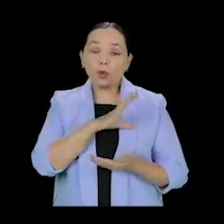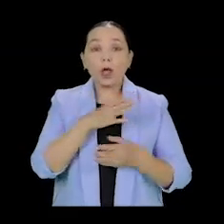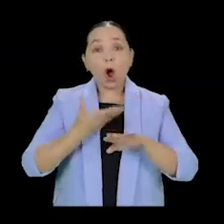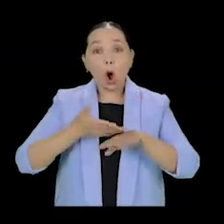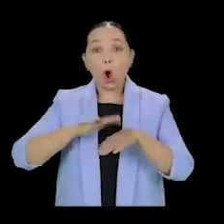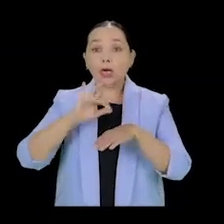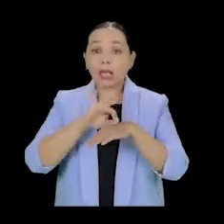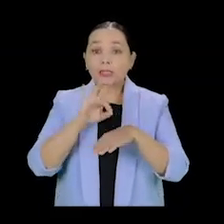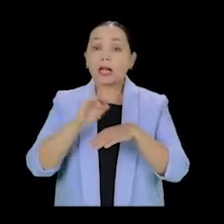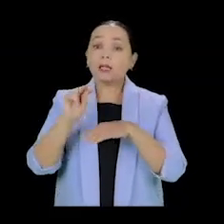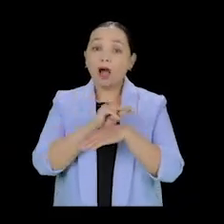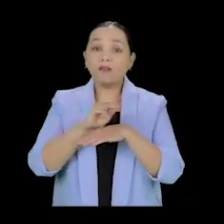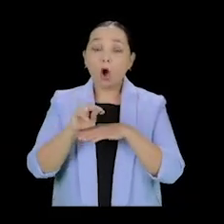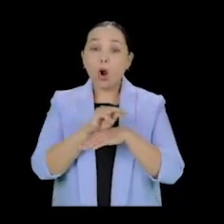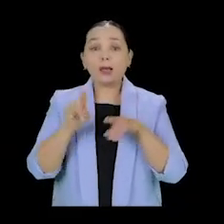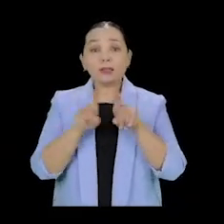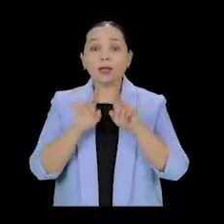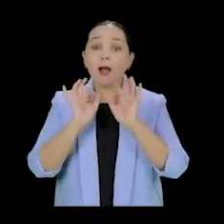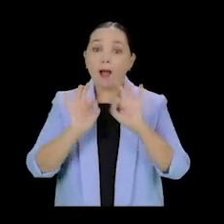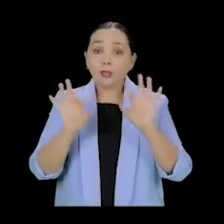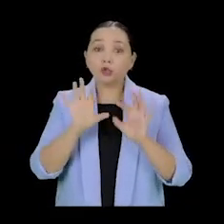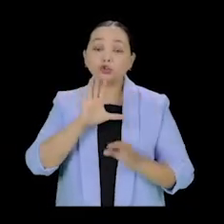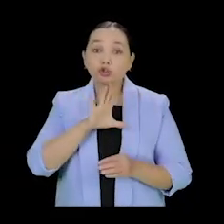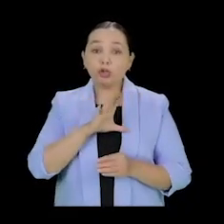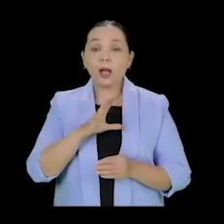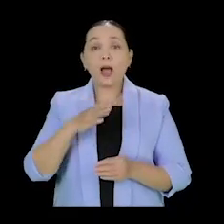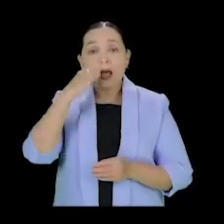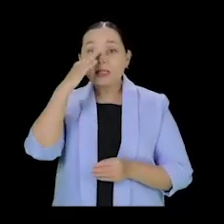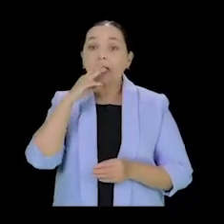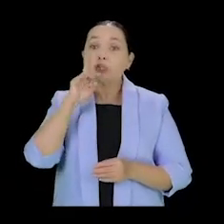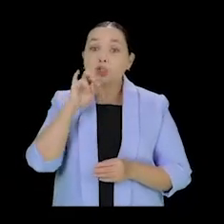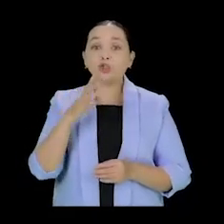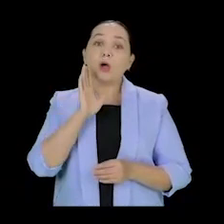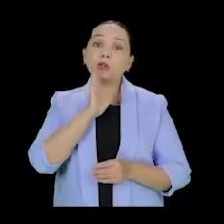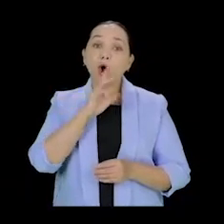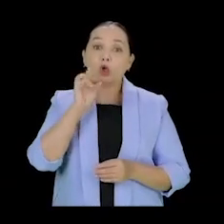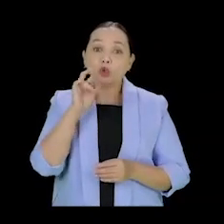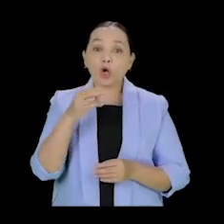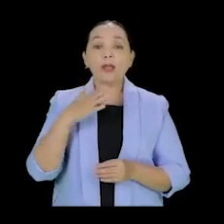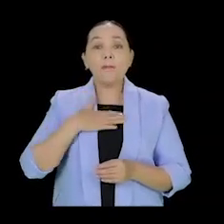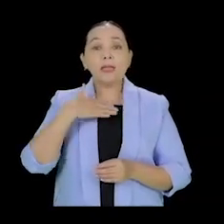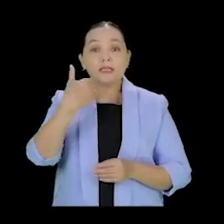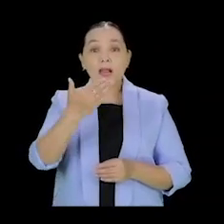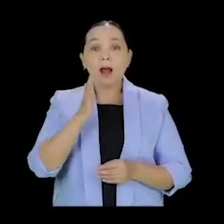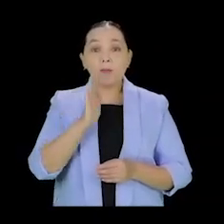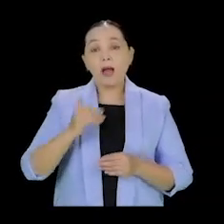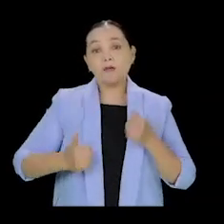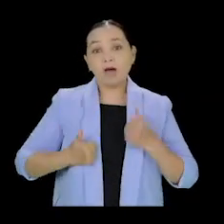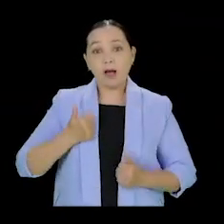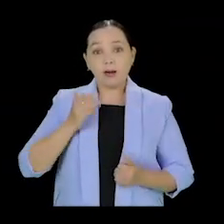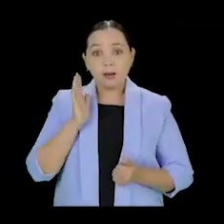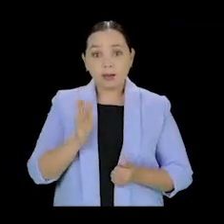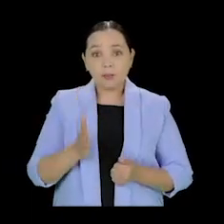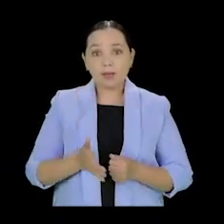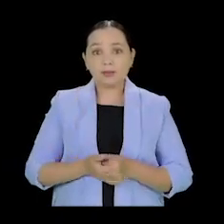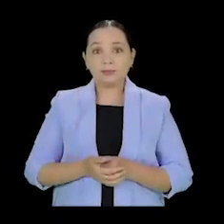Og'ir kasallarni davolaganingizni aytishdi. Dadajon, oyijon, men sizlar bilan faxrlanaman.